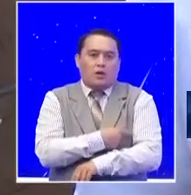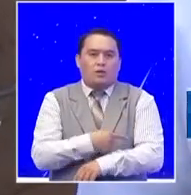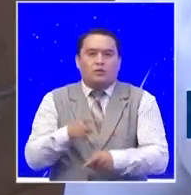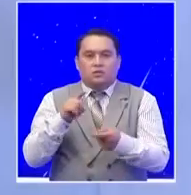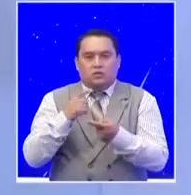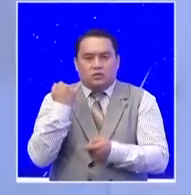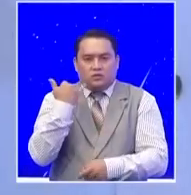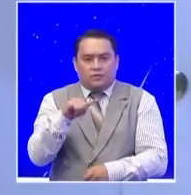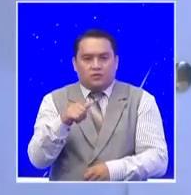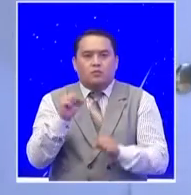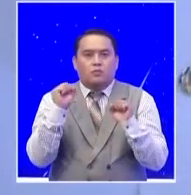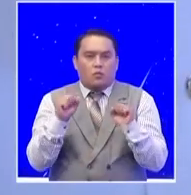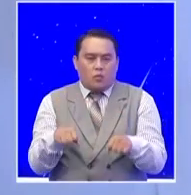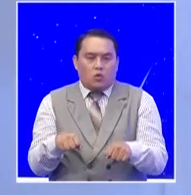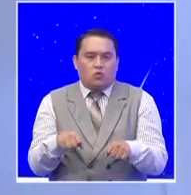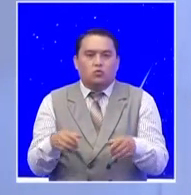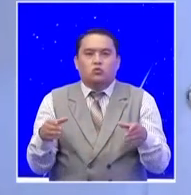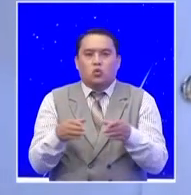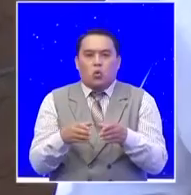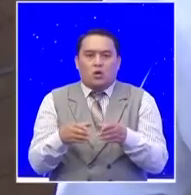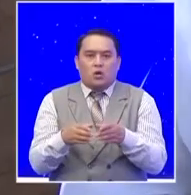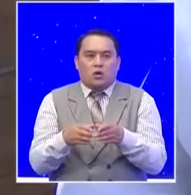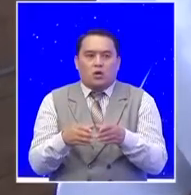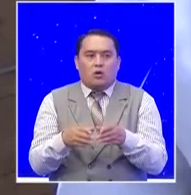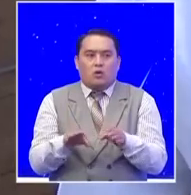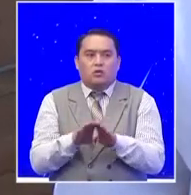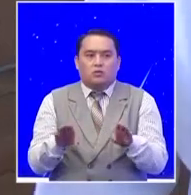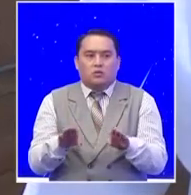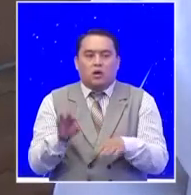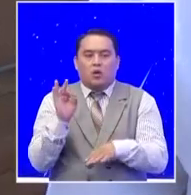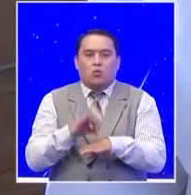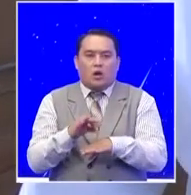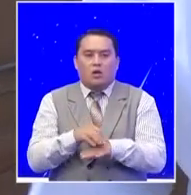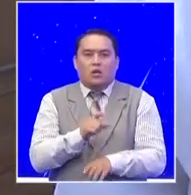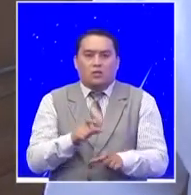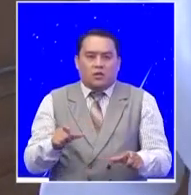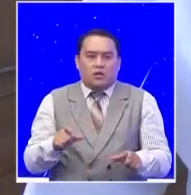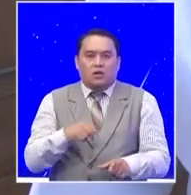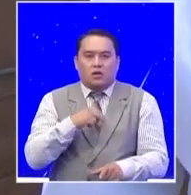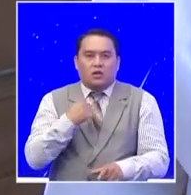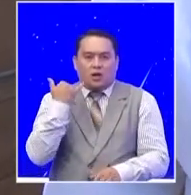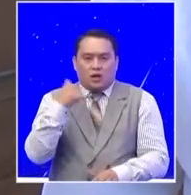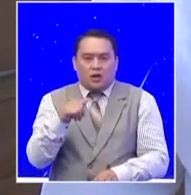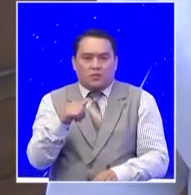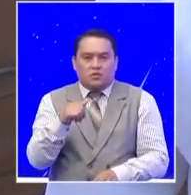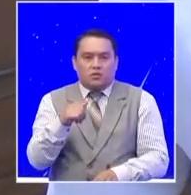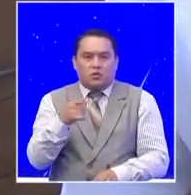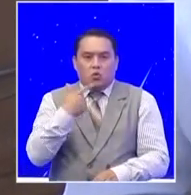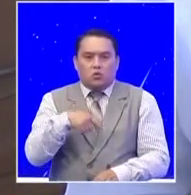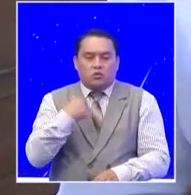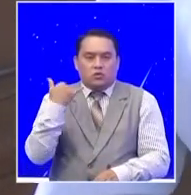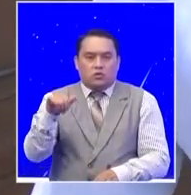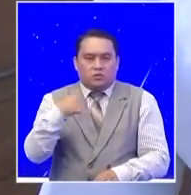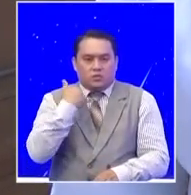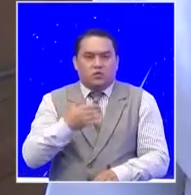байланысқа түседі. Жалпы мобильдік топ бойынша осындай қауіп-қатер тобындағы адамдарды қараймыз. Жалпы өздері де хабарласып